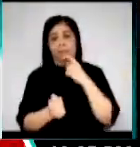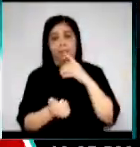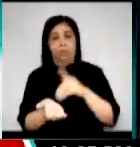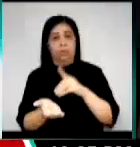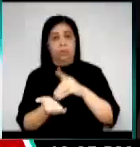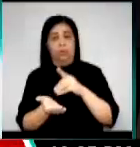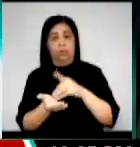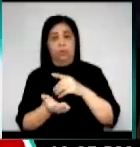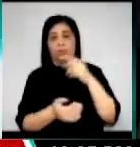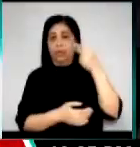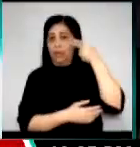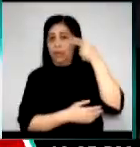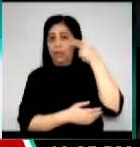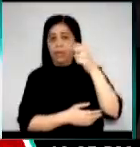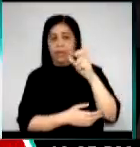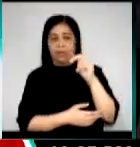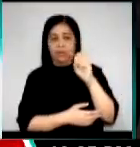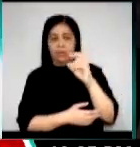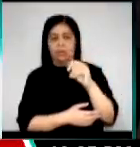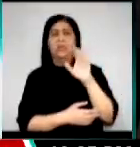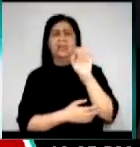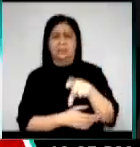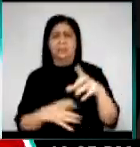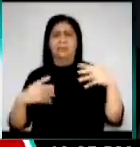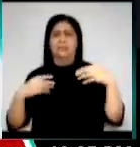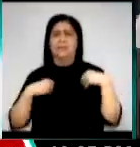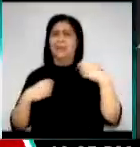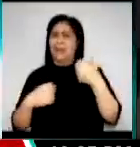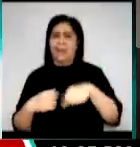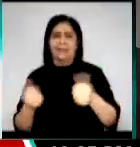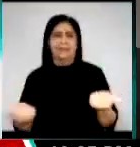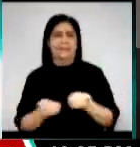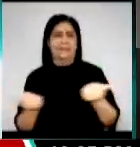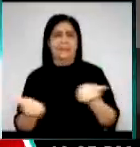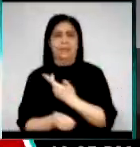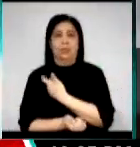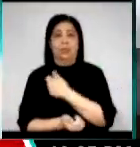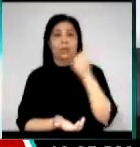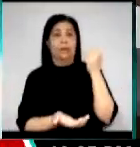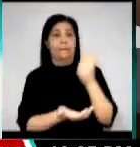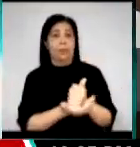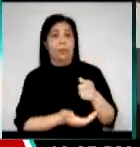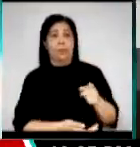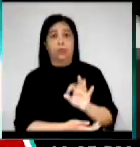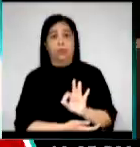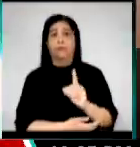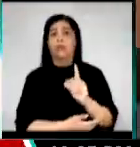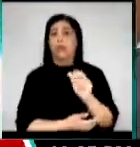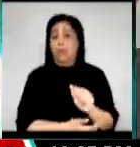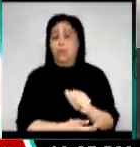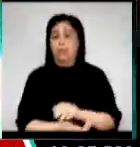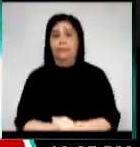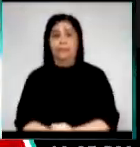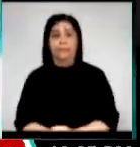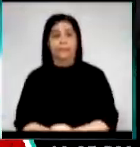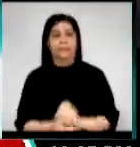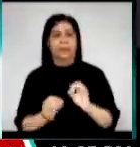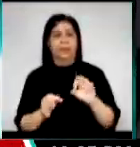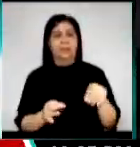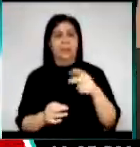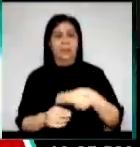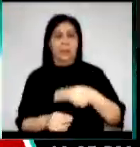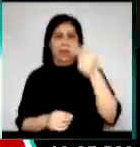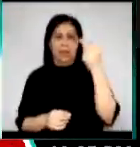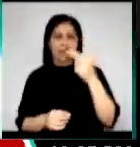Hanson, dapat kunin na ang anumang available na bakuna na aprobado ng FDA. Kapag ho, pag masyadong mataas yung kaso